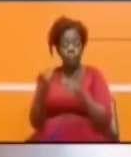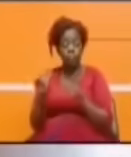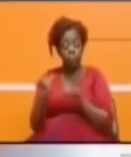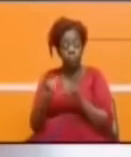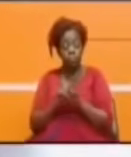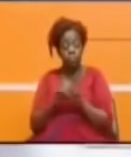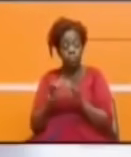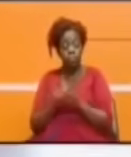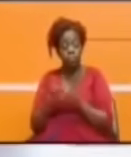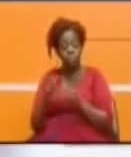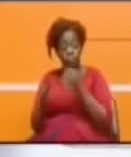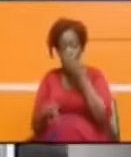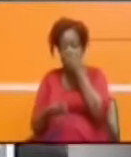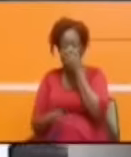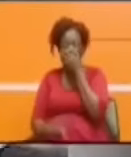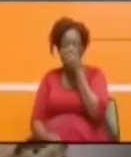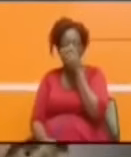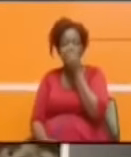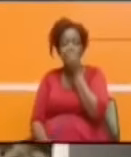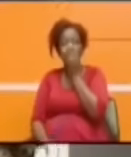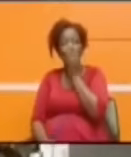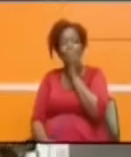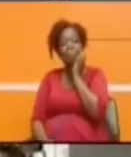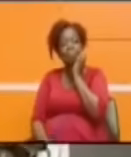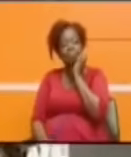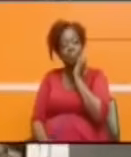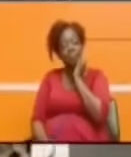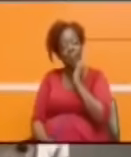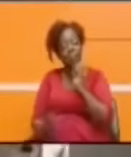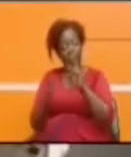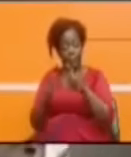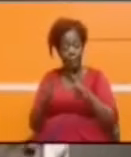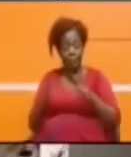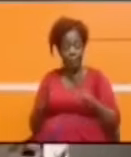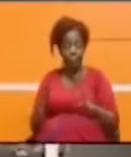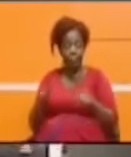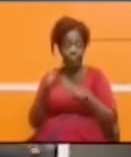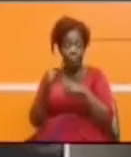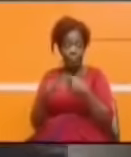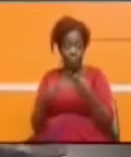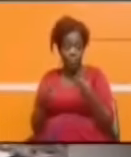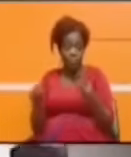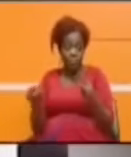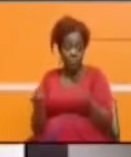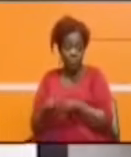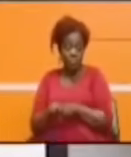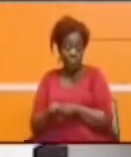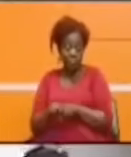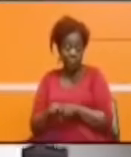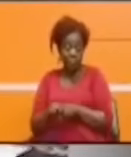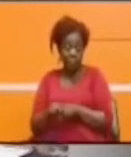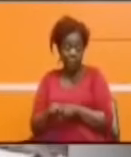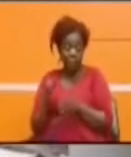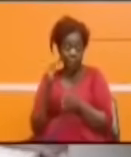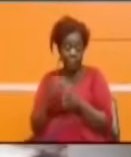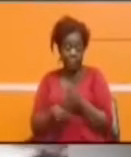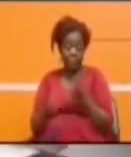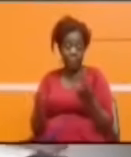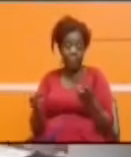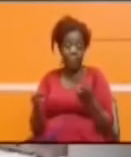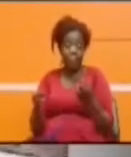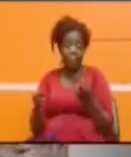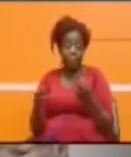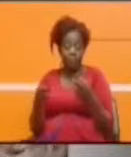kasekabira agudde butaka. Waliwo nokunonyereza okugenda maso era ebi navamu nabyo